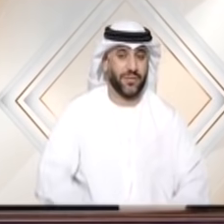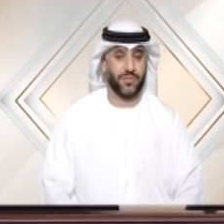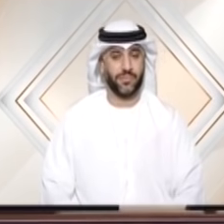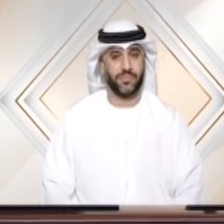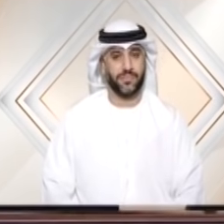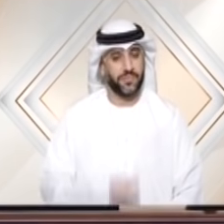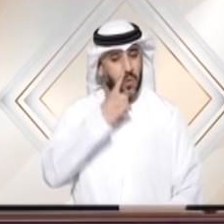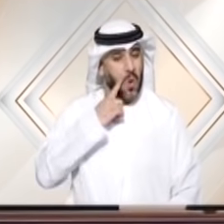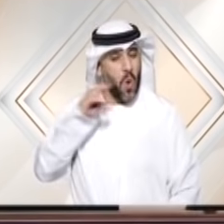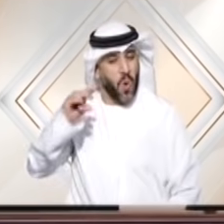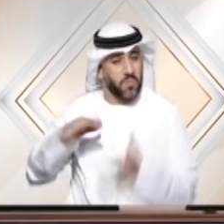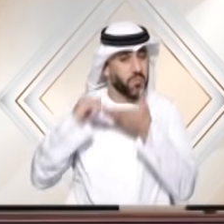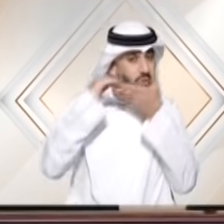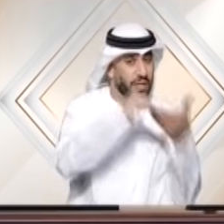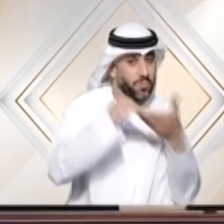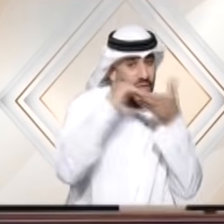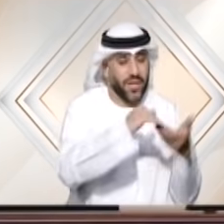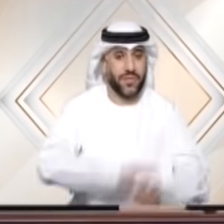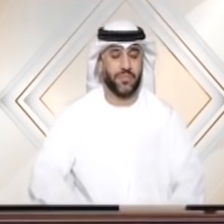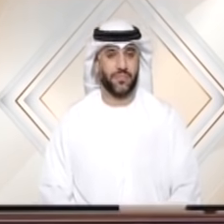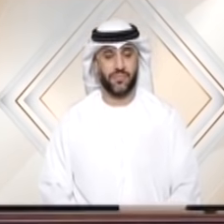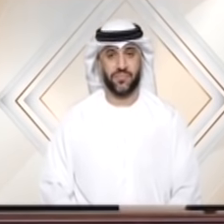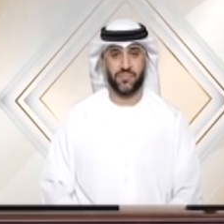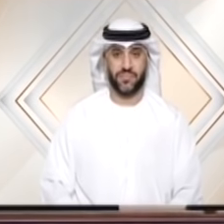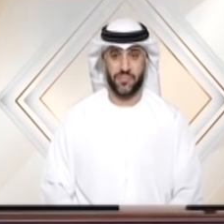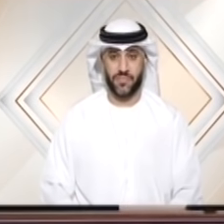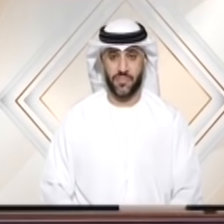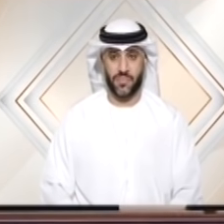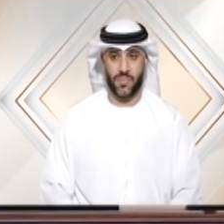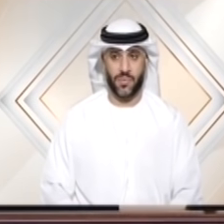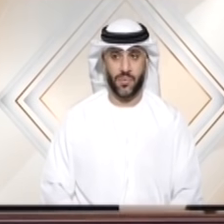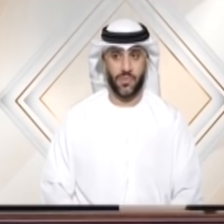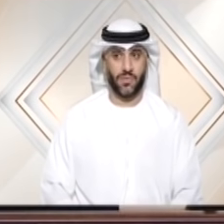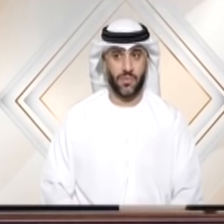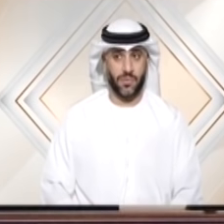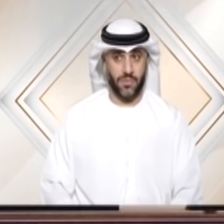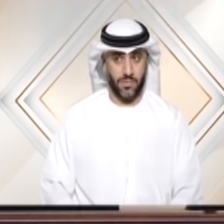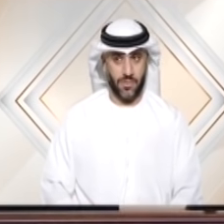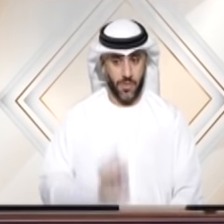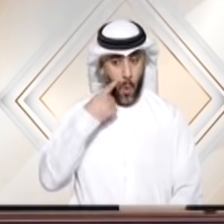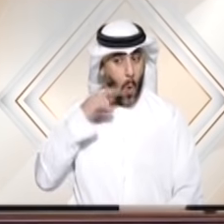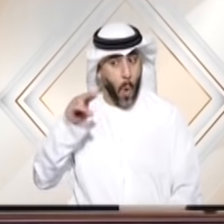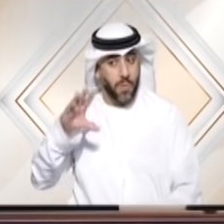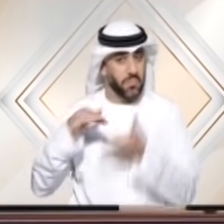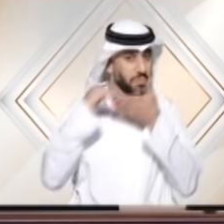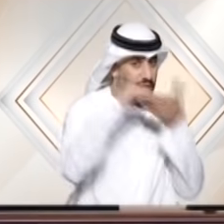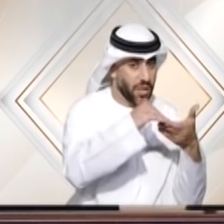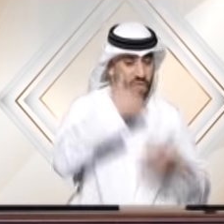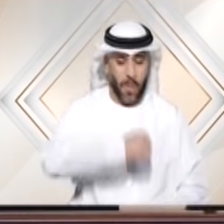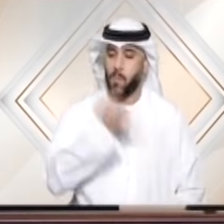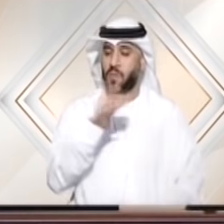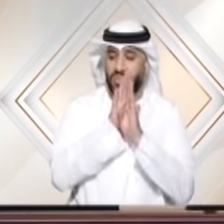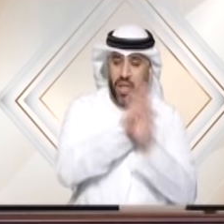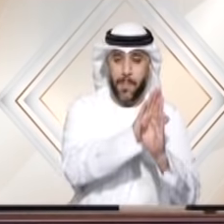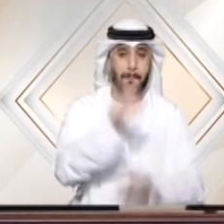امد يدي لحد، هو واجبه، هو واجبه اذا احتجت يبيع جسده، يبيع عضوه، عضو من اعضائه